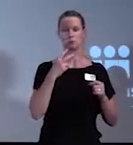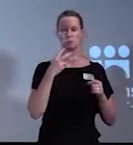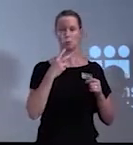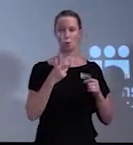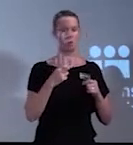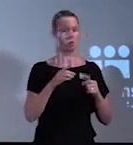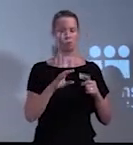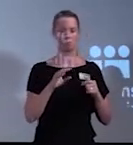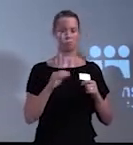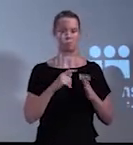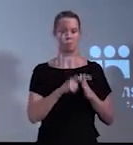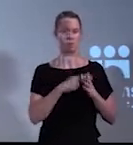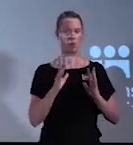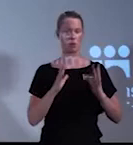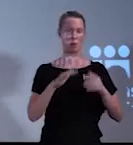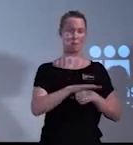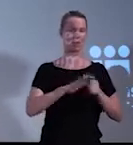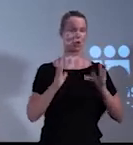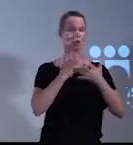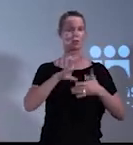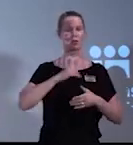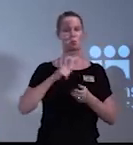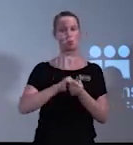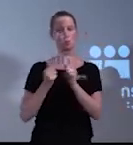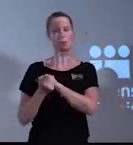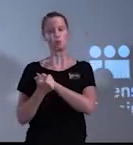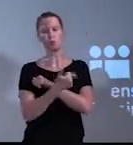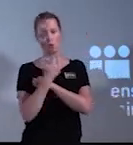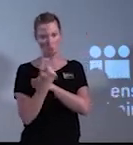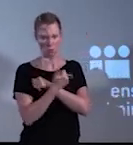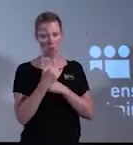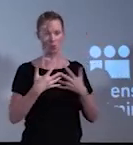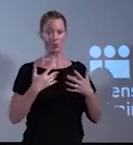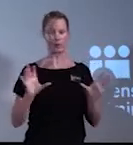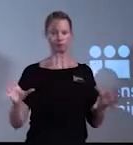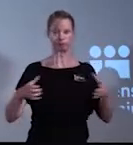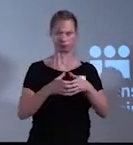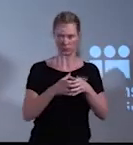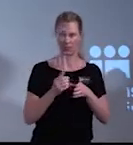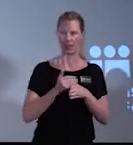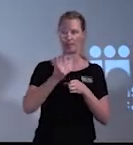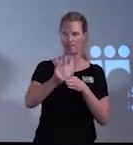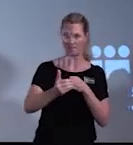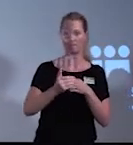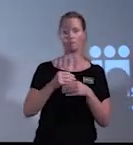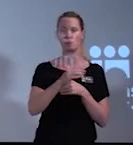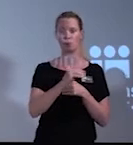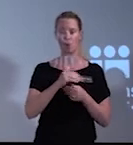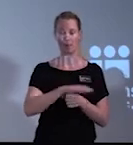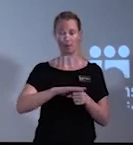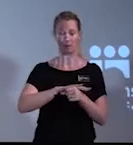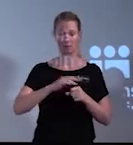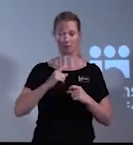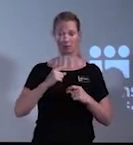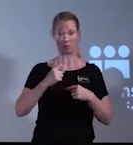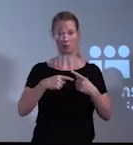nu klarar sig inte marknaden själv, vi behöver politik. Och så gjorde man ett samslag. Efter det har ju marknaden utvecklats